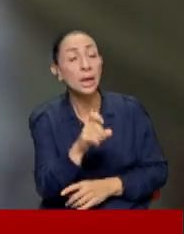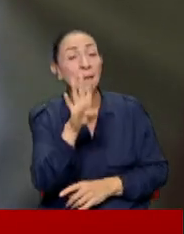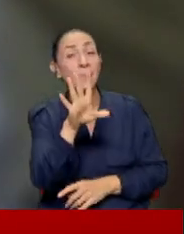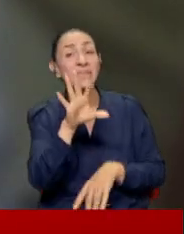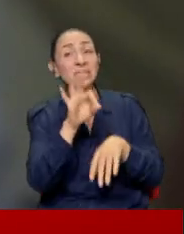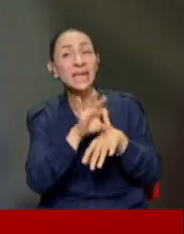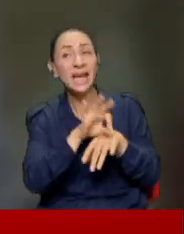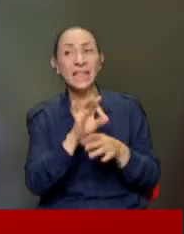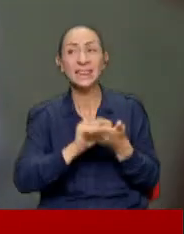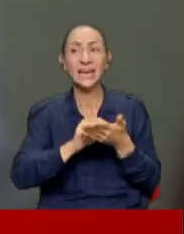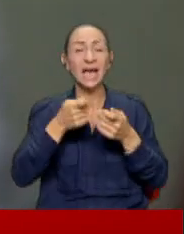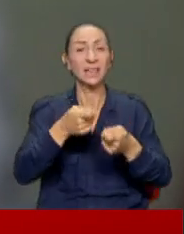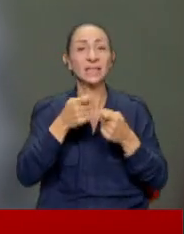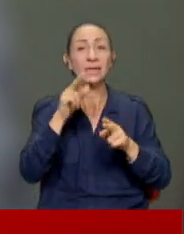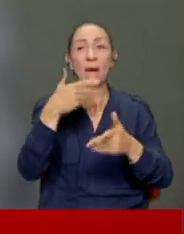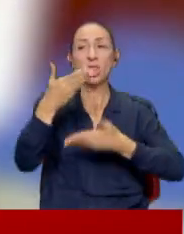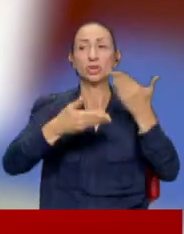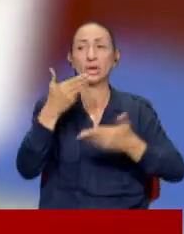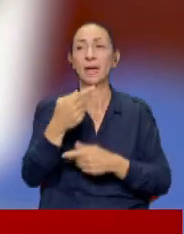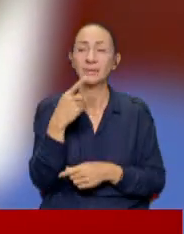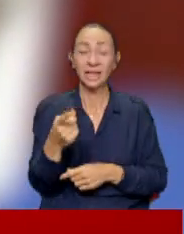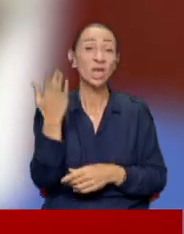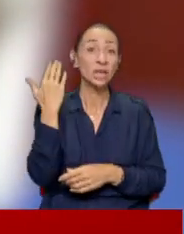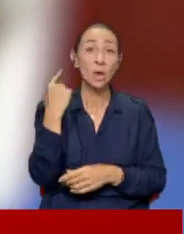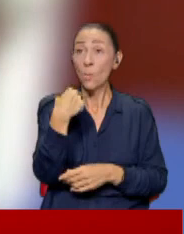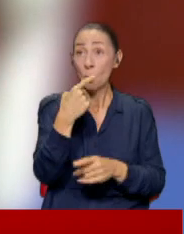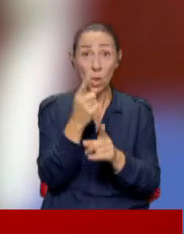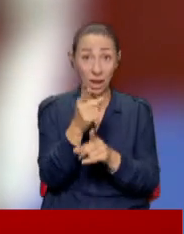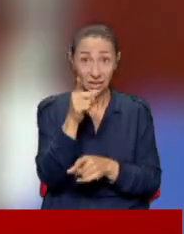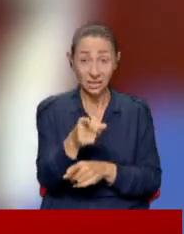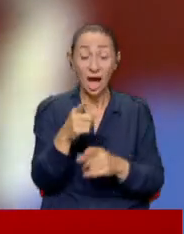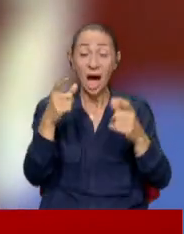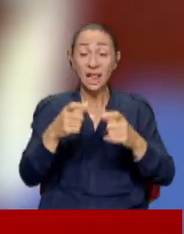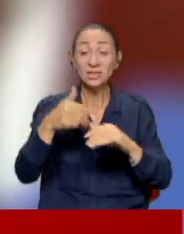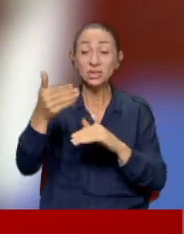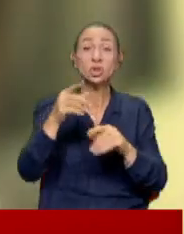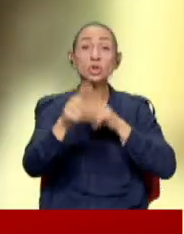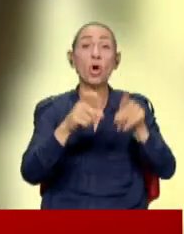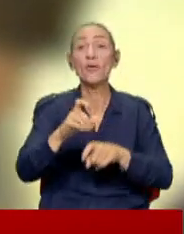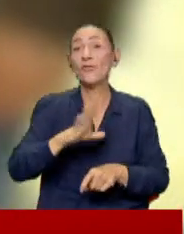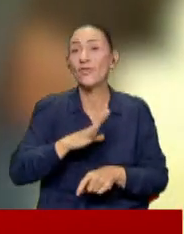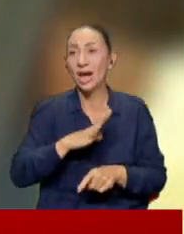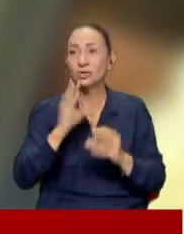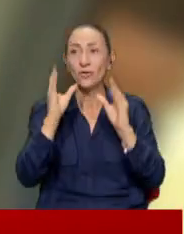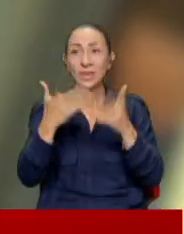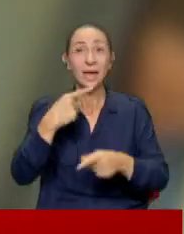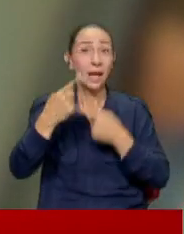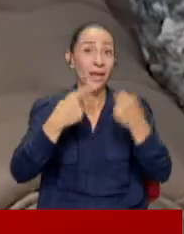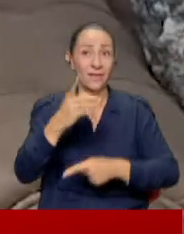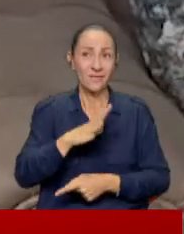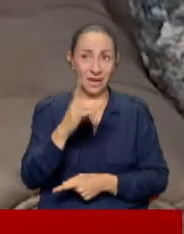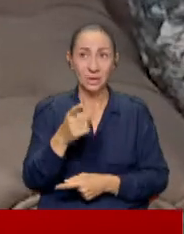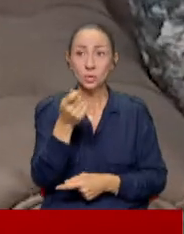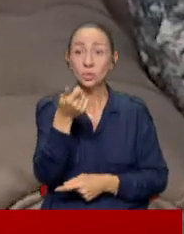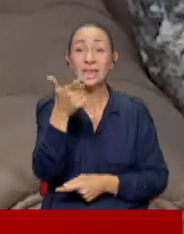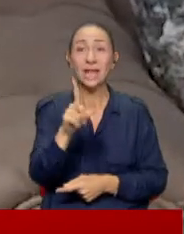45 dakika ders anlatır gibi anlatacaklar dedi. Geçmişte mülakatlarda alan dışı sorular soruldu. Sıkça gündeme gelmişti.